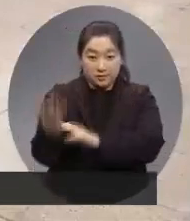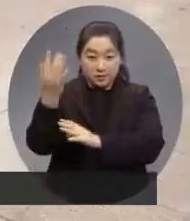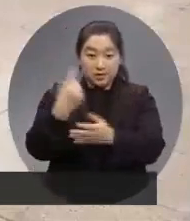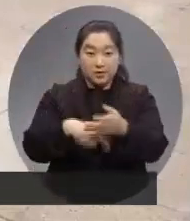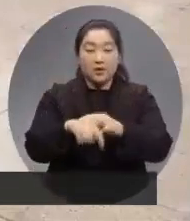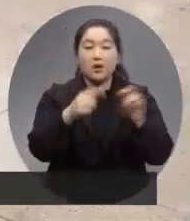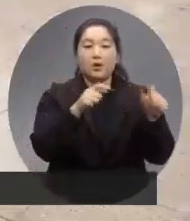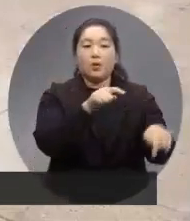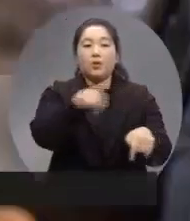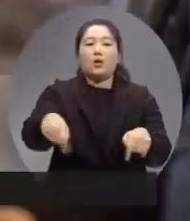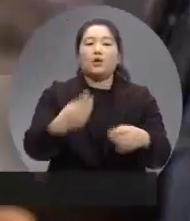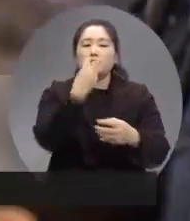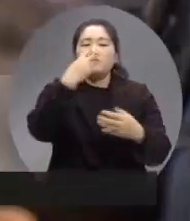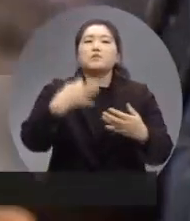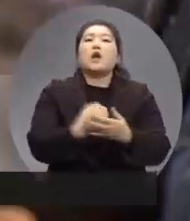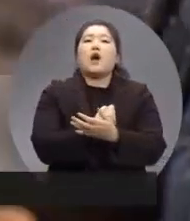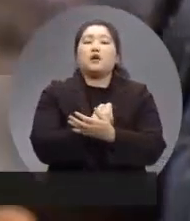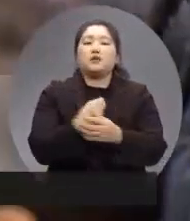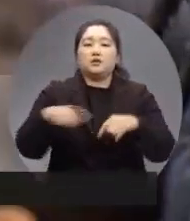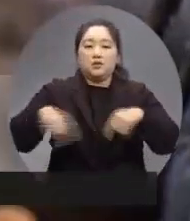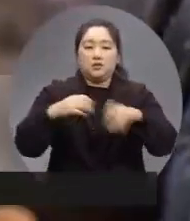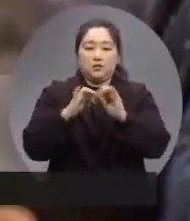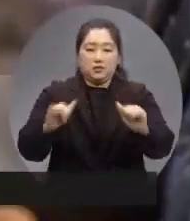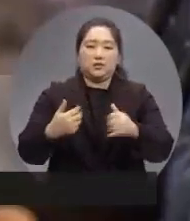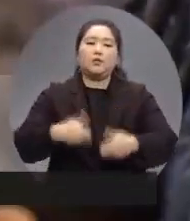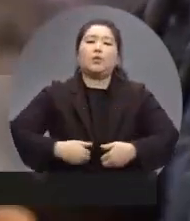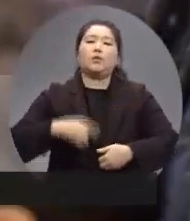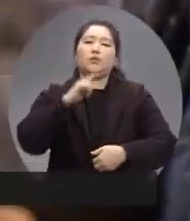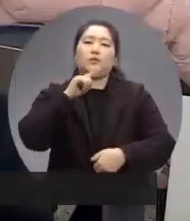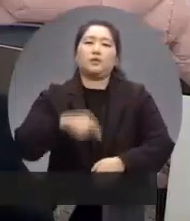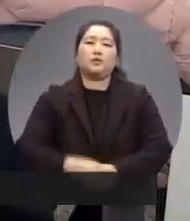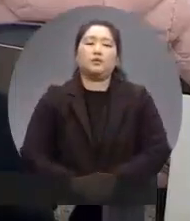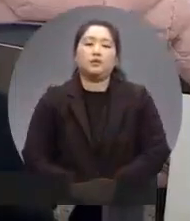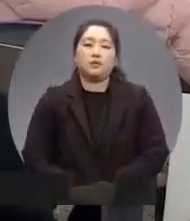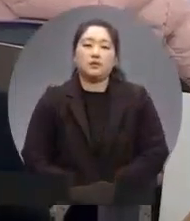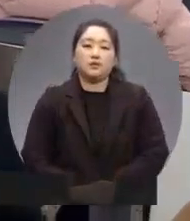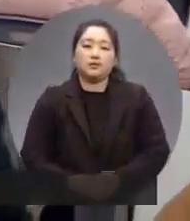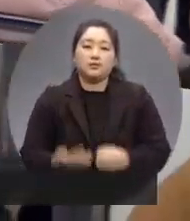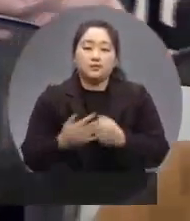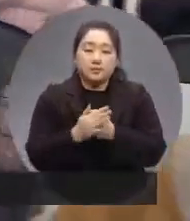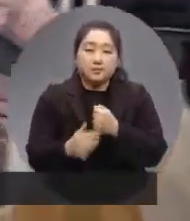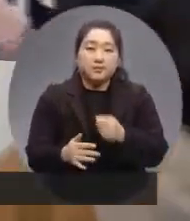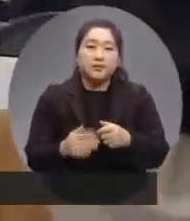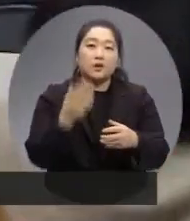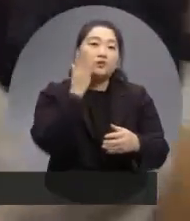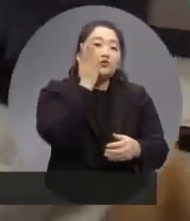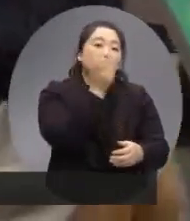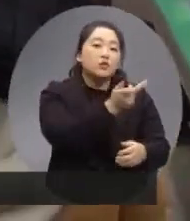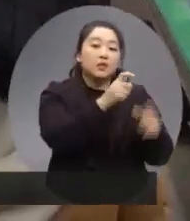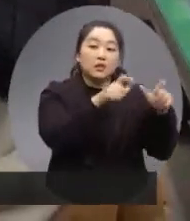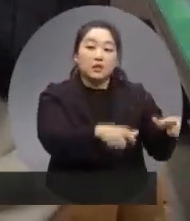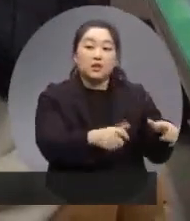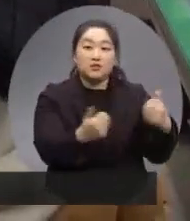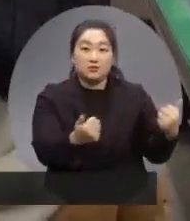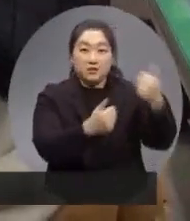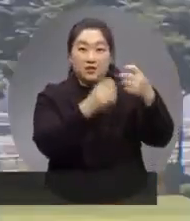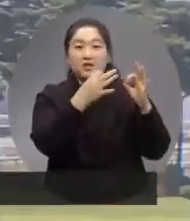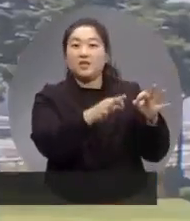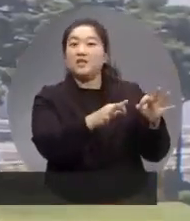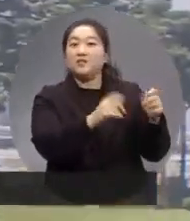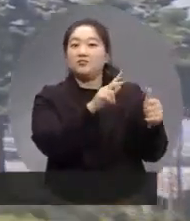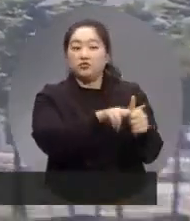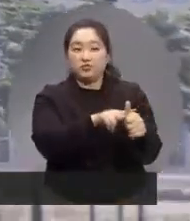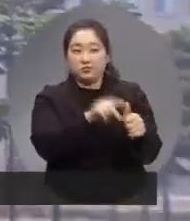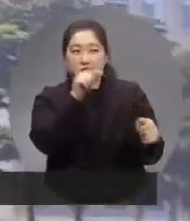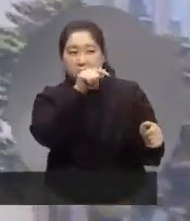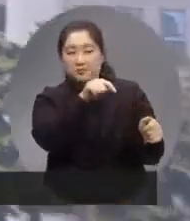지역을 잘 아는 사령관이 필요하다고 말했습니다. 그러면서 울산이 지역구인 경쟁자 김기현 후보를 겨냥한